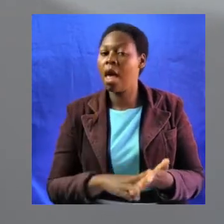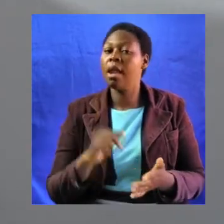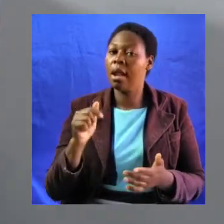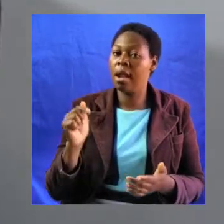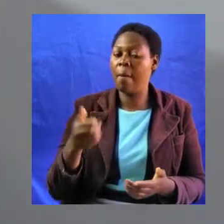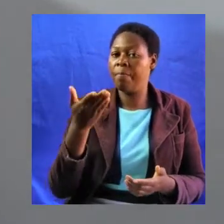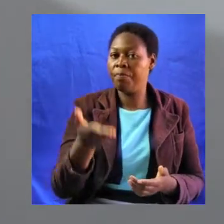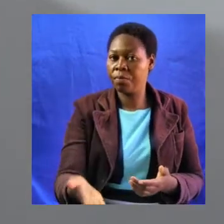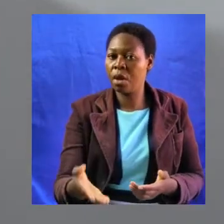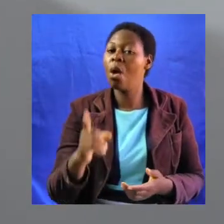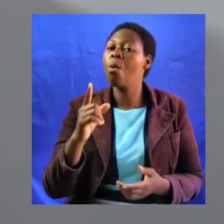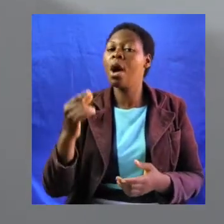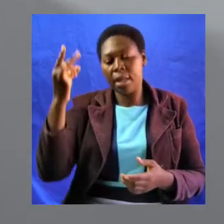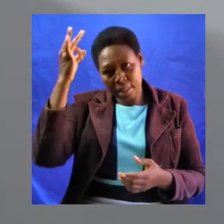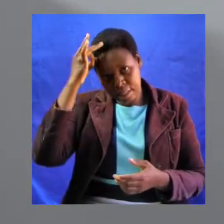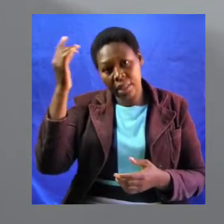mambo ainzi Ashiferoshi.